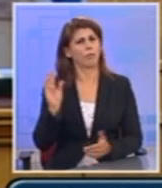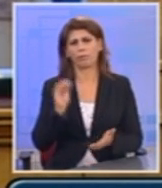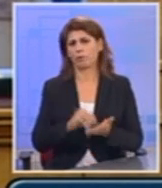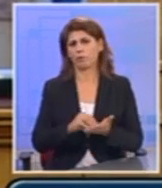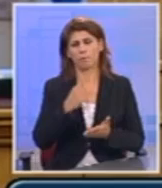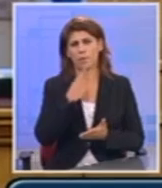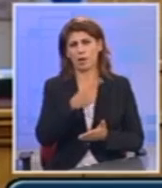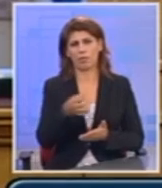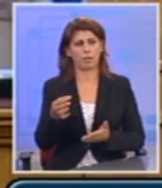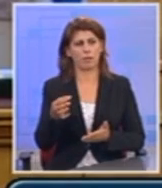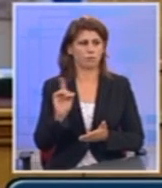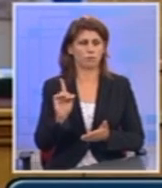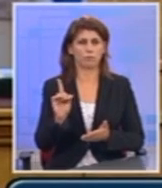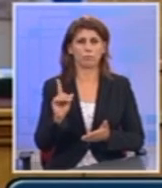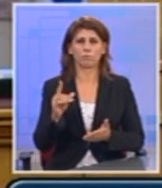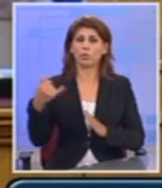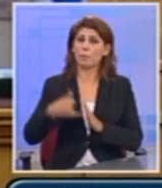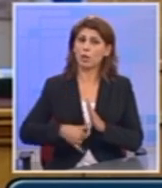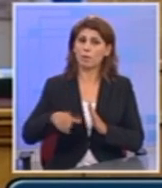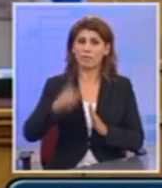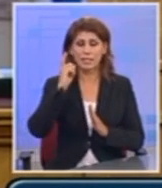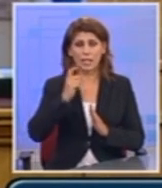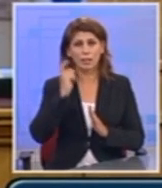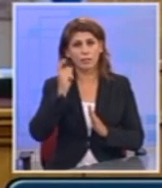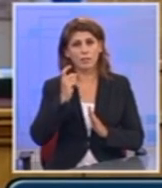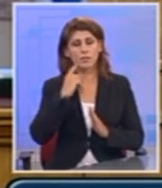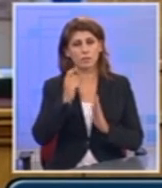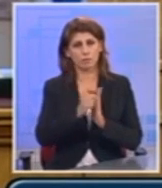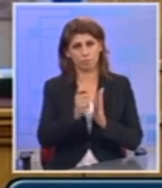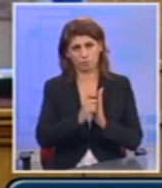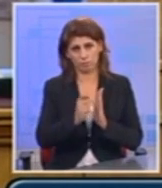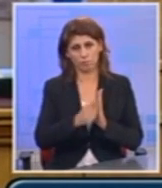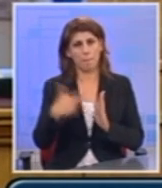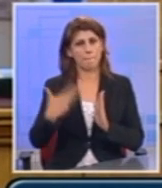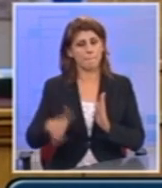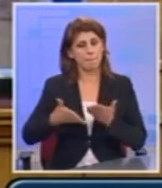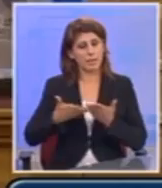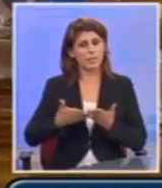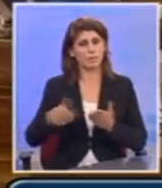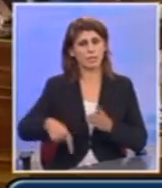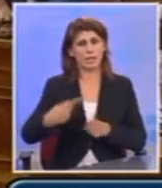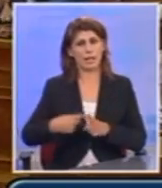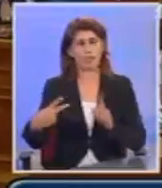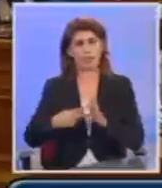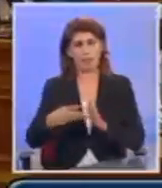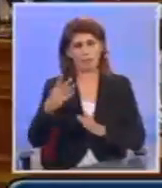επαναλάβω το περιεχόμενο εκείνης της έκθεσης που συνέταξα μετά την επίσκεψή μου στην ελλάδα το 2013 αρκεί να πω σε αυτή τη